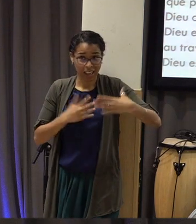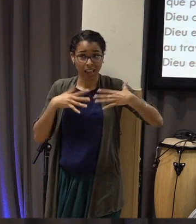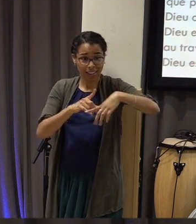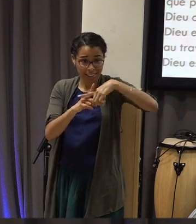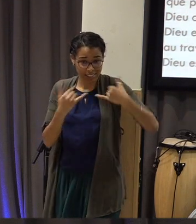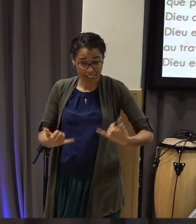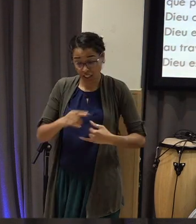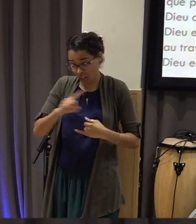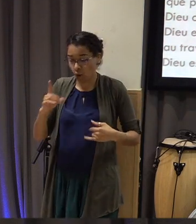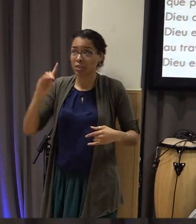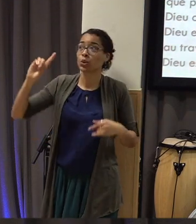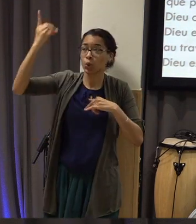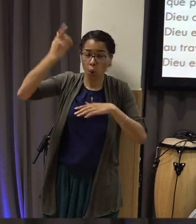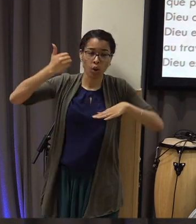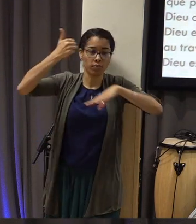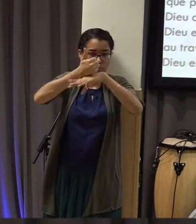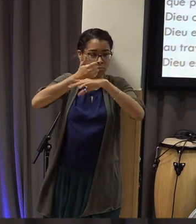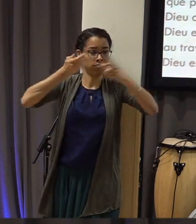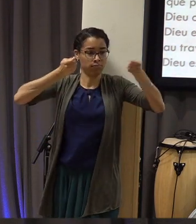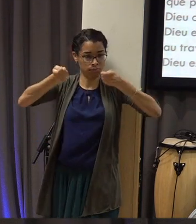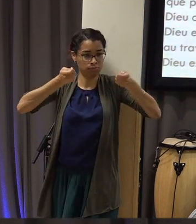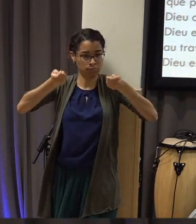qui est souverain sur son Église.